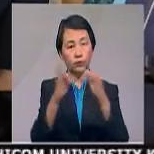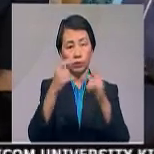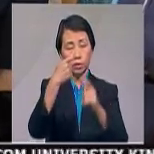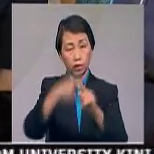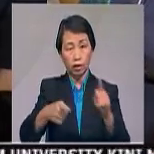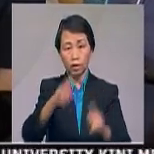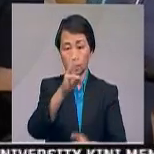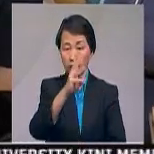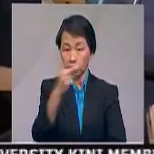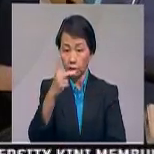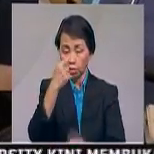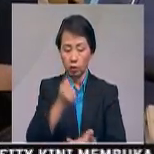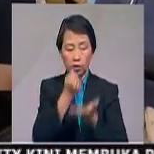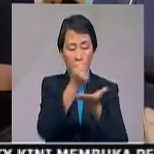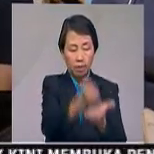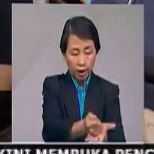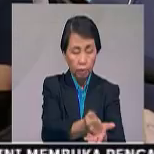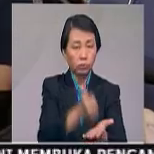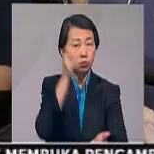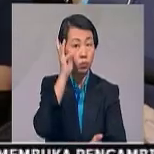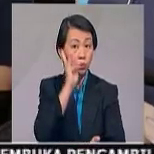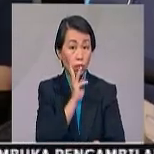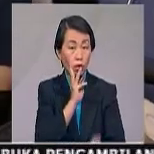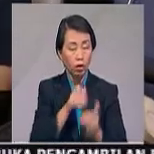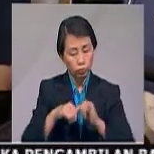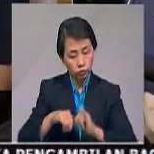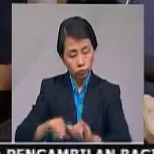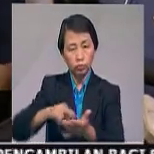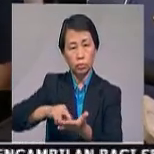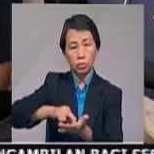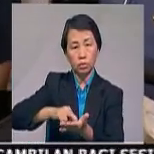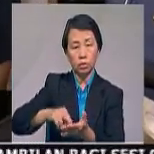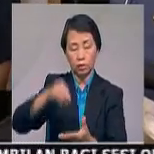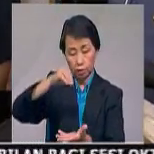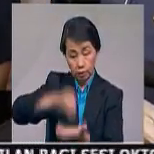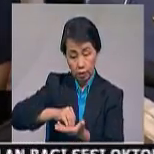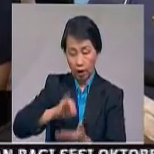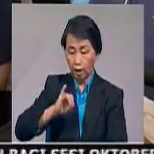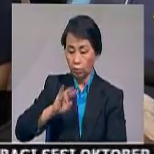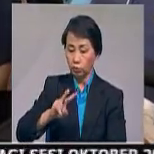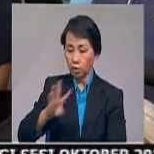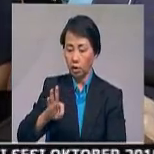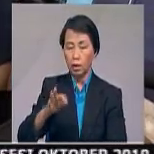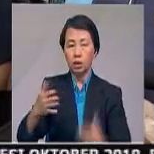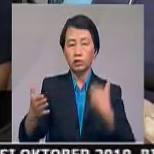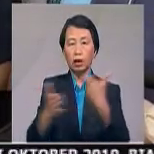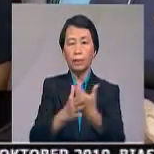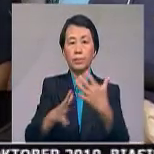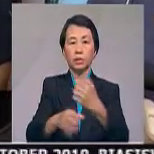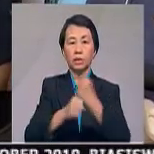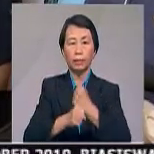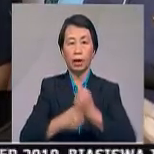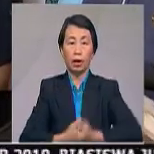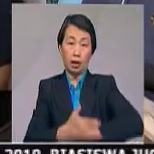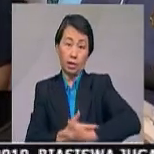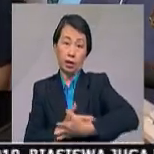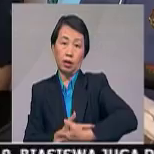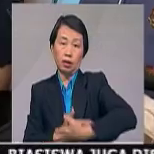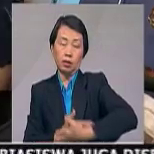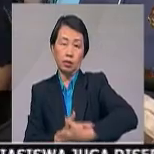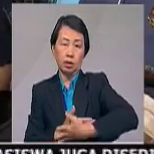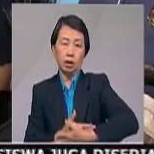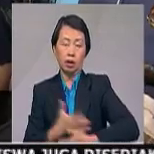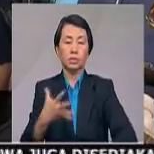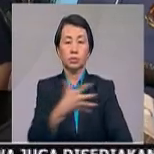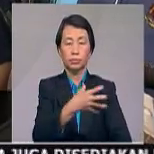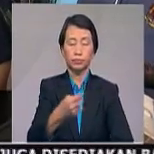6K untuk dapat membantu wanita meneruskan rawatan IVF ini sehinggalah berjaya mendapat baby. Dan kita